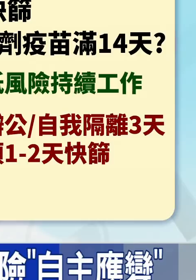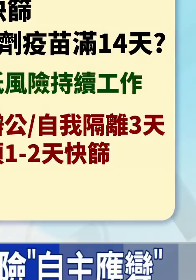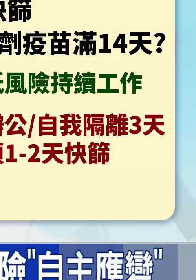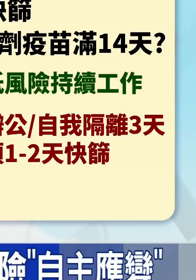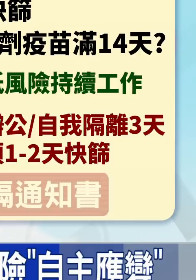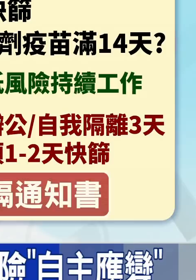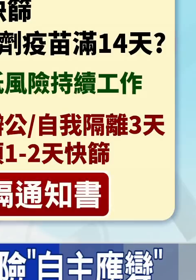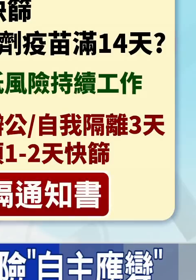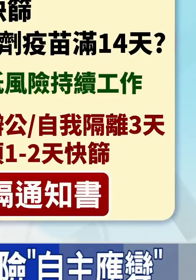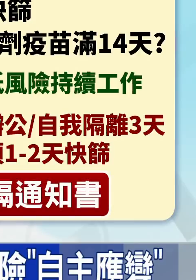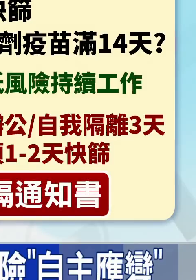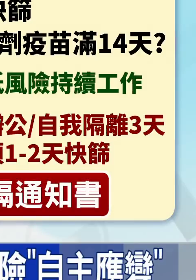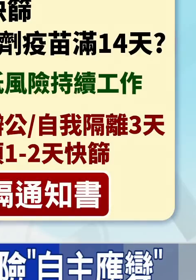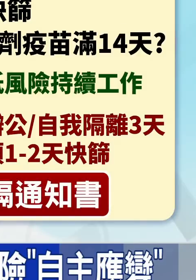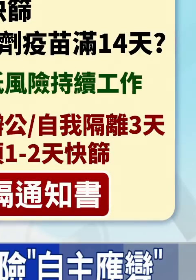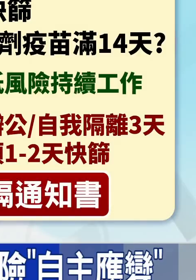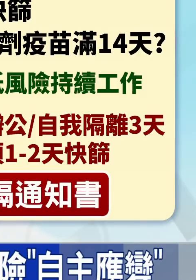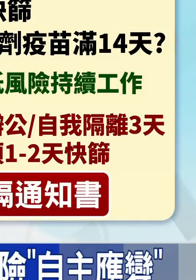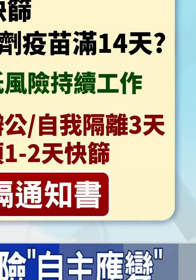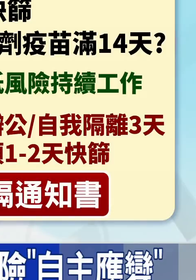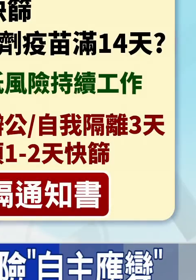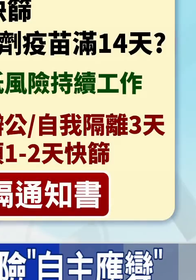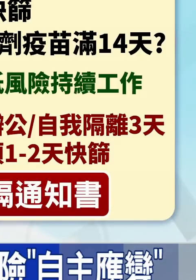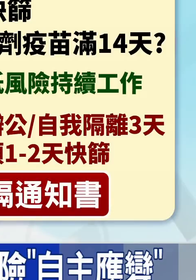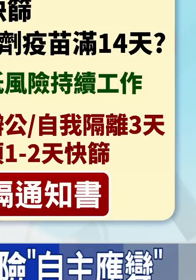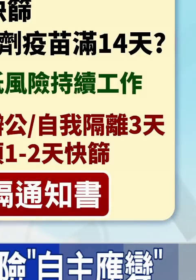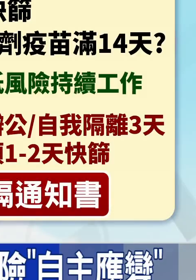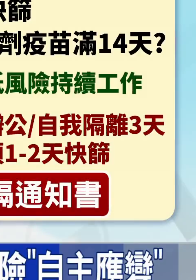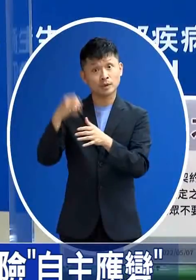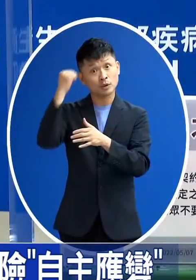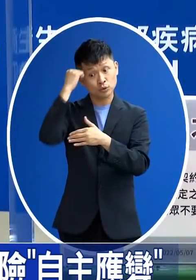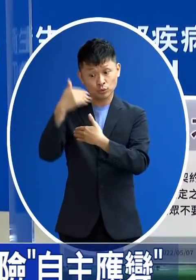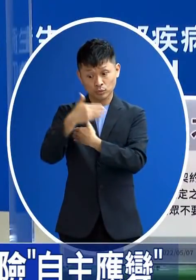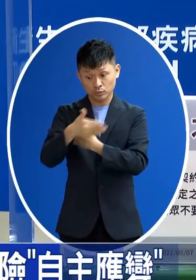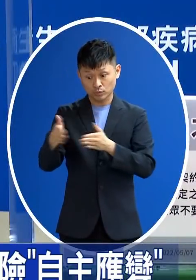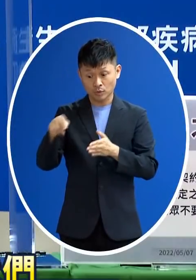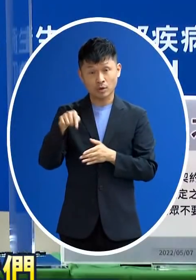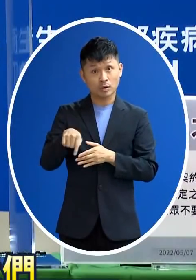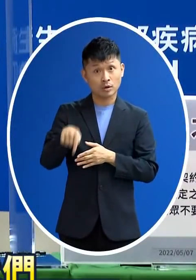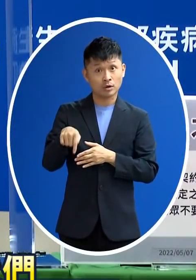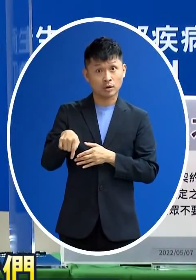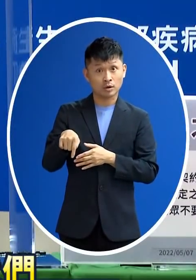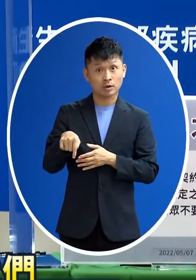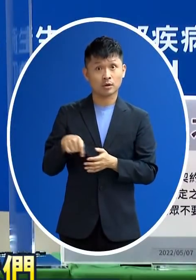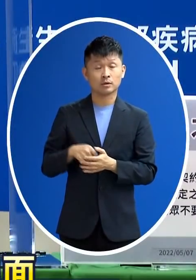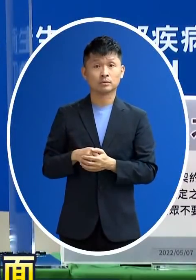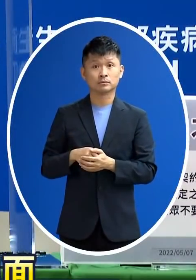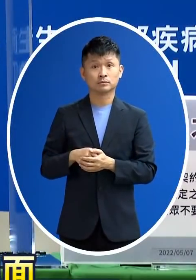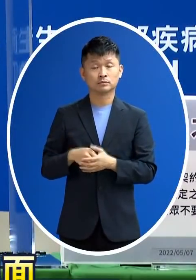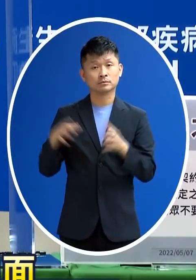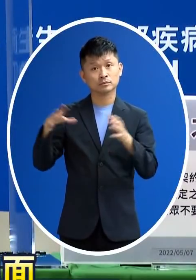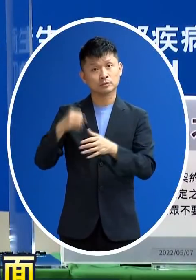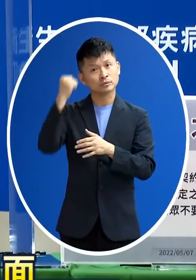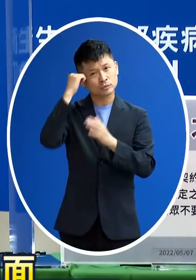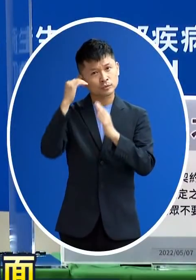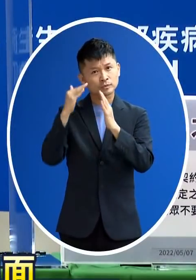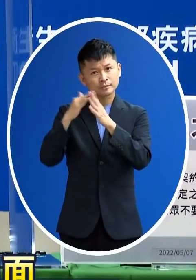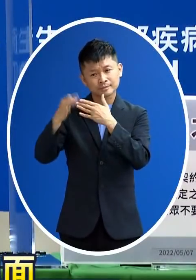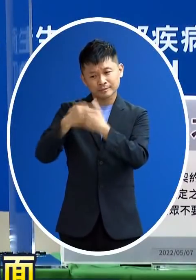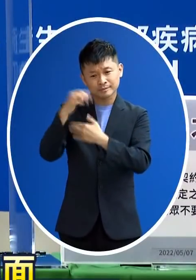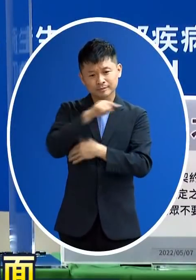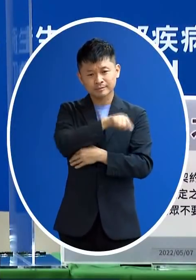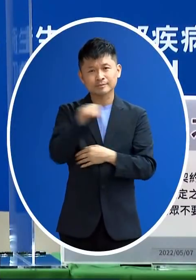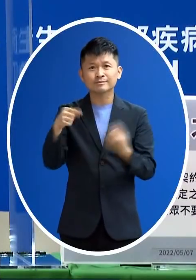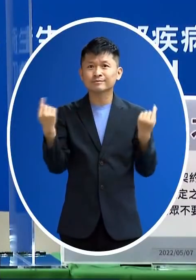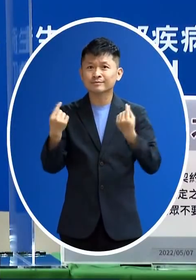要观察7天，但通通不会在收到居隔通知书， 同寝室都包括在我们的所谓的同住亲友，